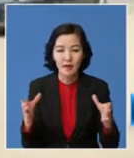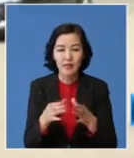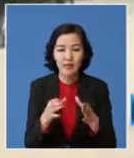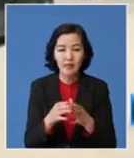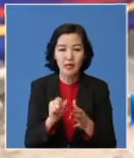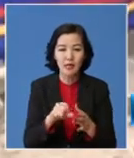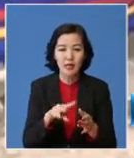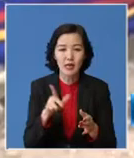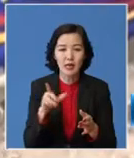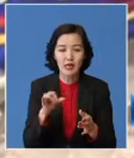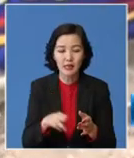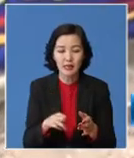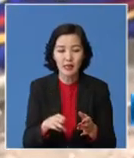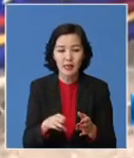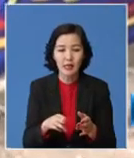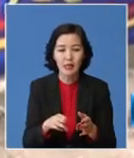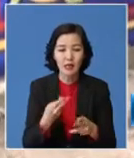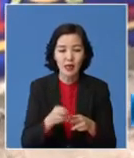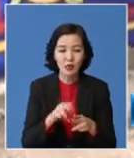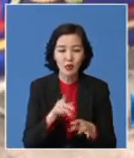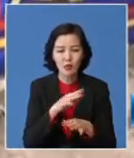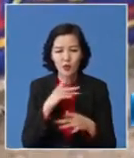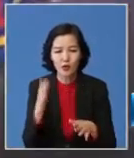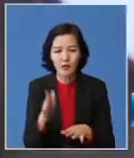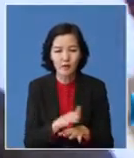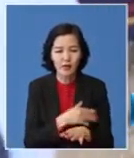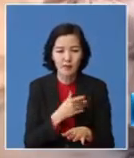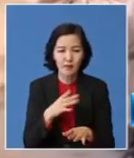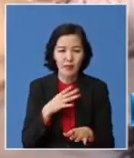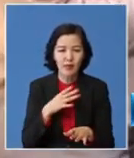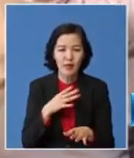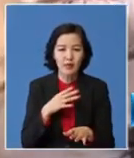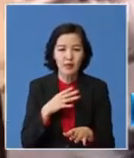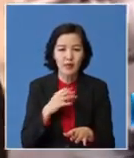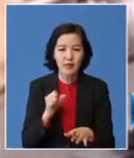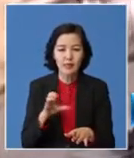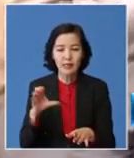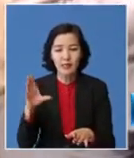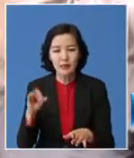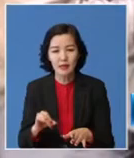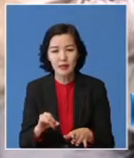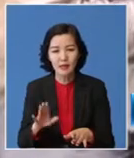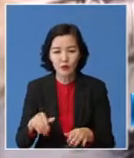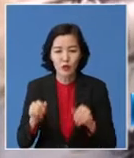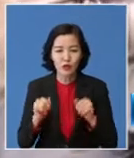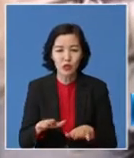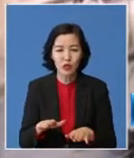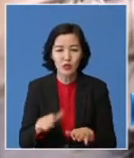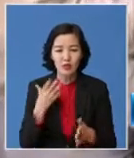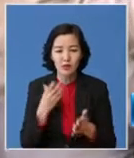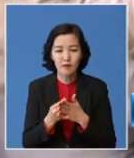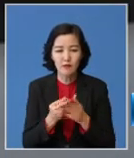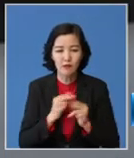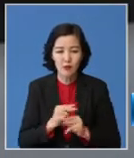Аль-Гад Муса Мустафа Муса, который на протяжении длительного времени был сторонником Ас-Сиси, а потом решил заняться своей карьерой.